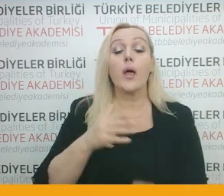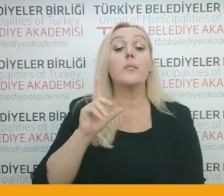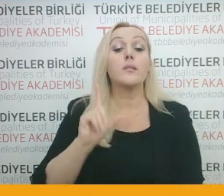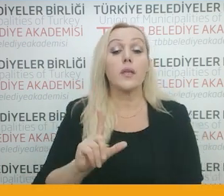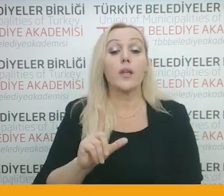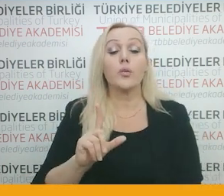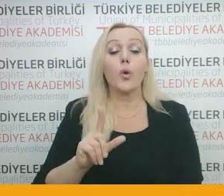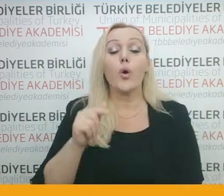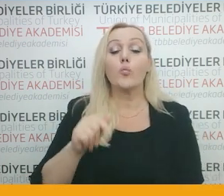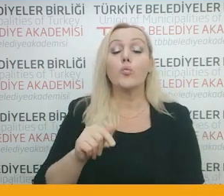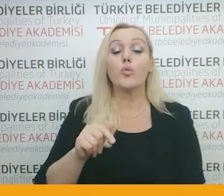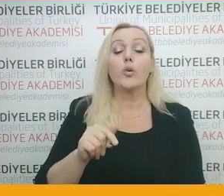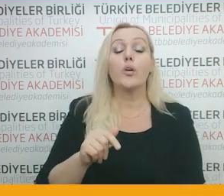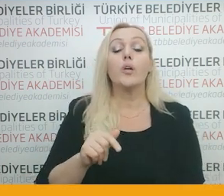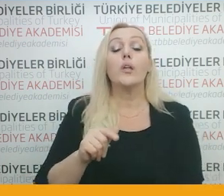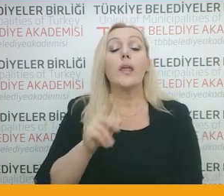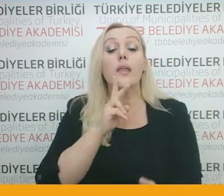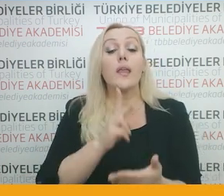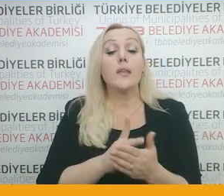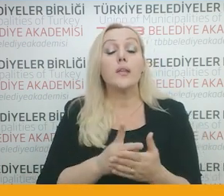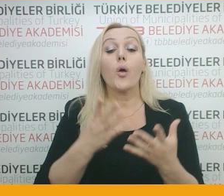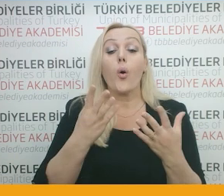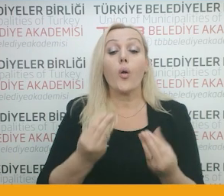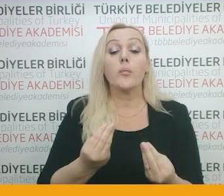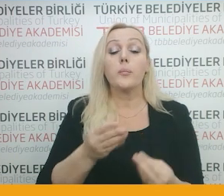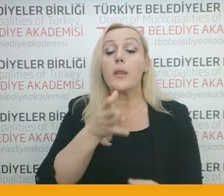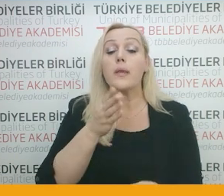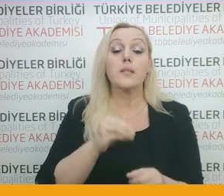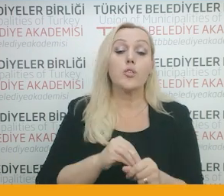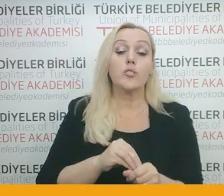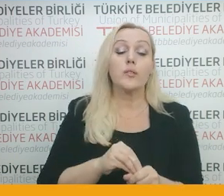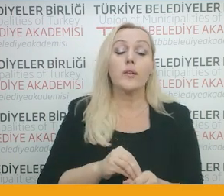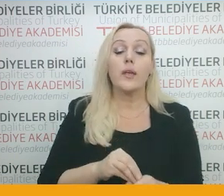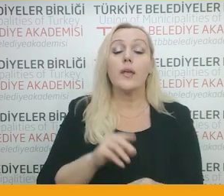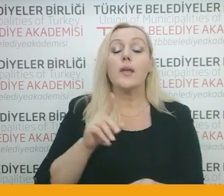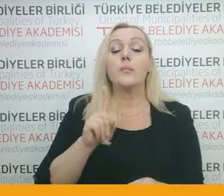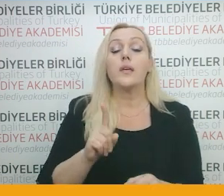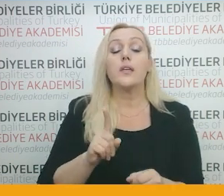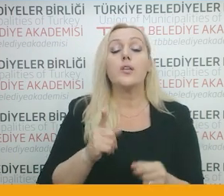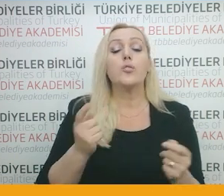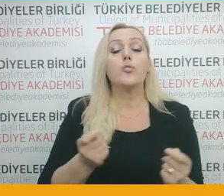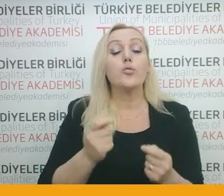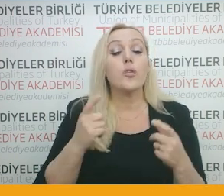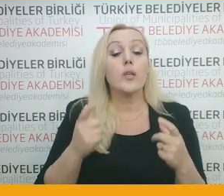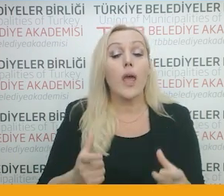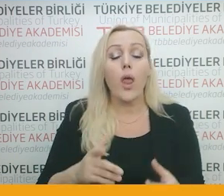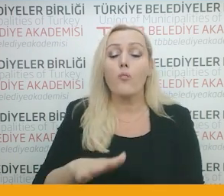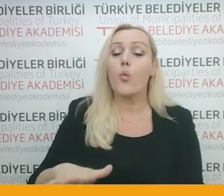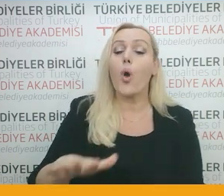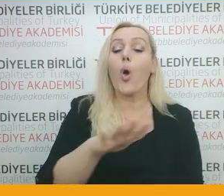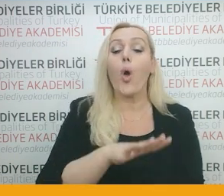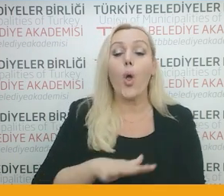gerekiyor. Bu düzenin net bir şekilde sağlanması için. Eğer bir sektöre, bir